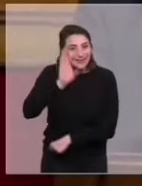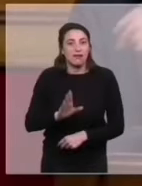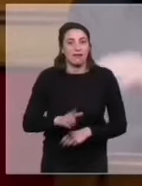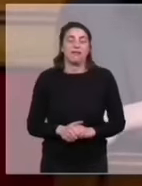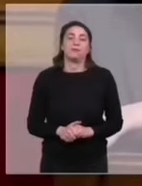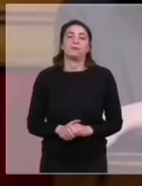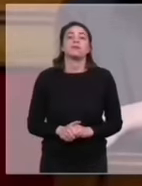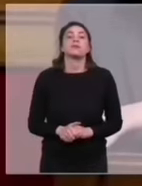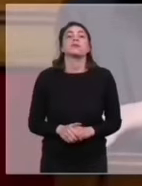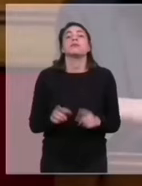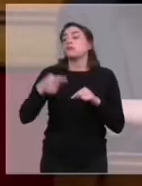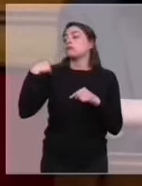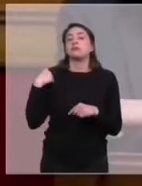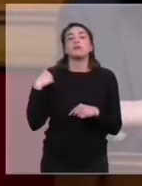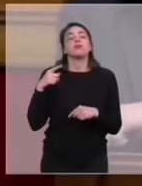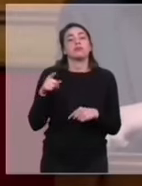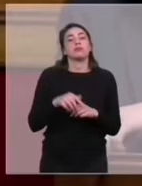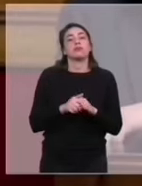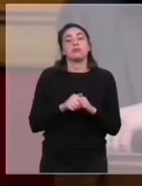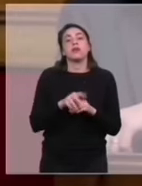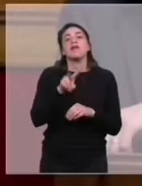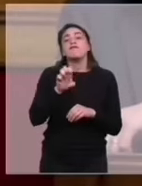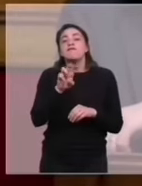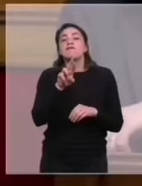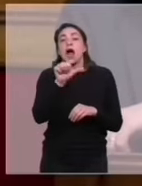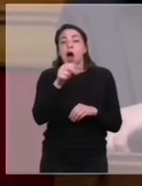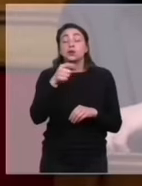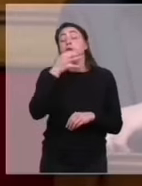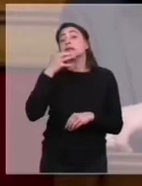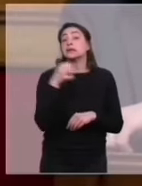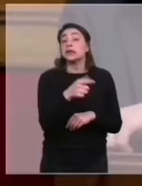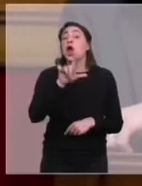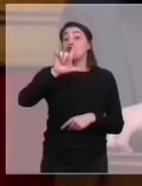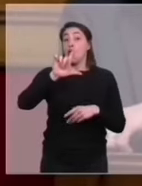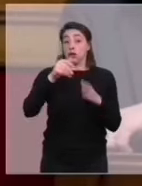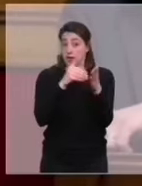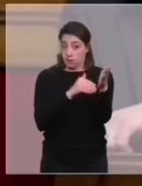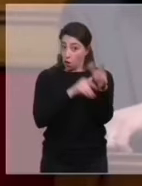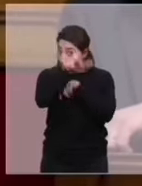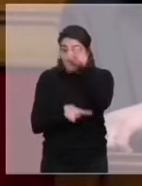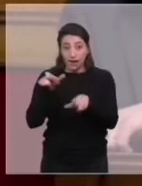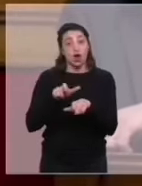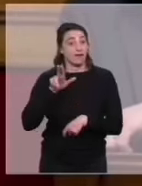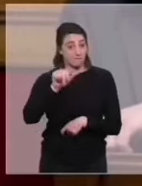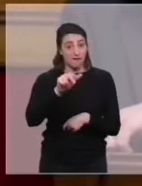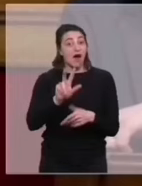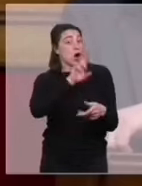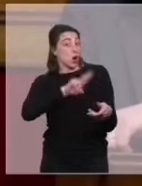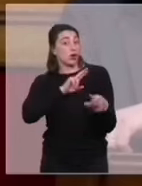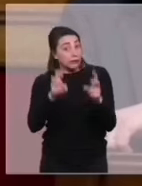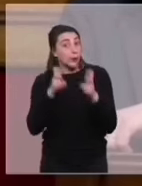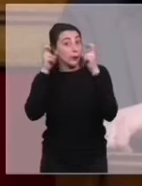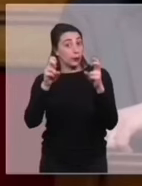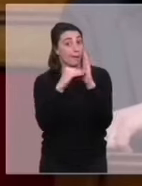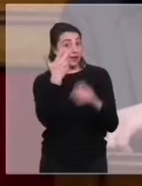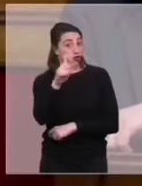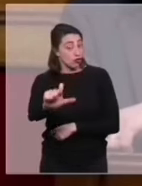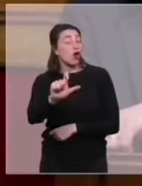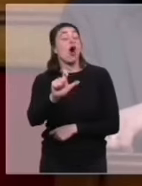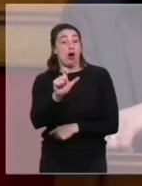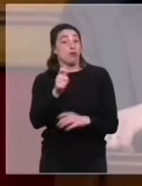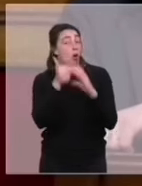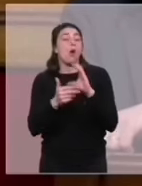votre porte-parole, Olivier Véran, déclarait 2 millions de retraités actuels verront leur retraite majorée à 1200 euros brut. Confirmez-vous ce chiffre. Le 6